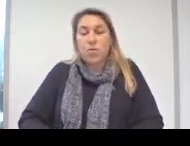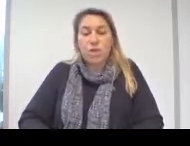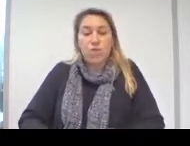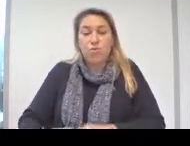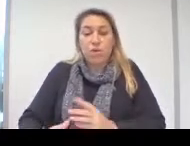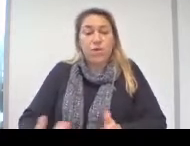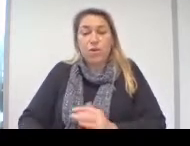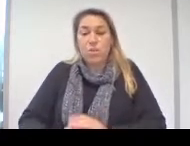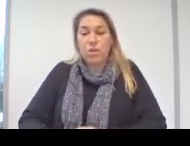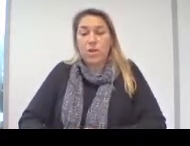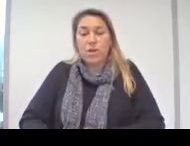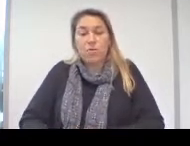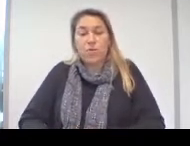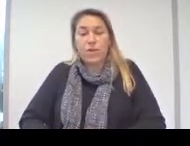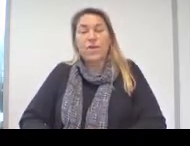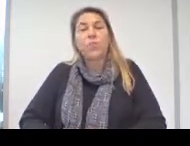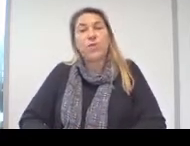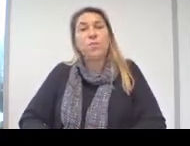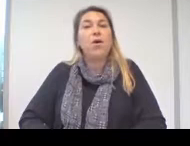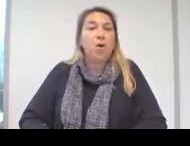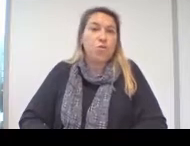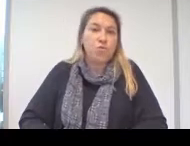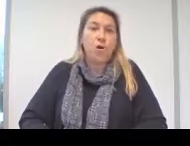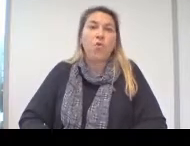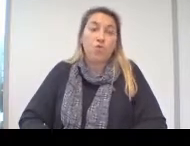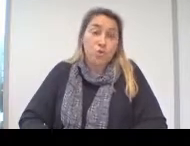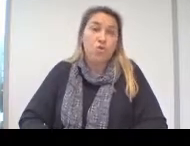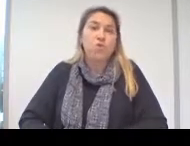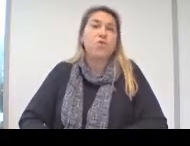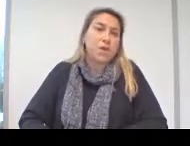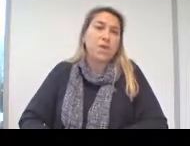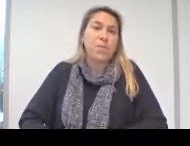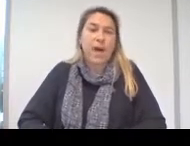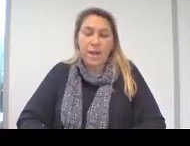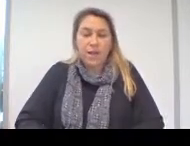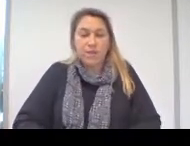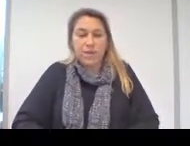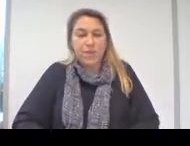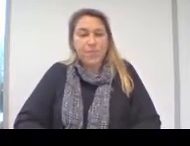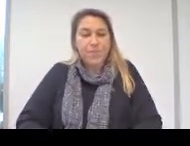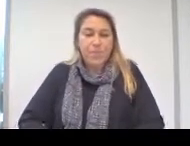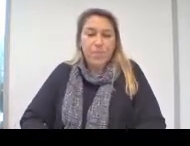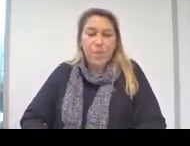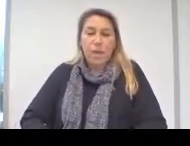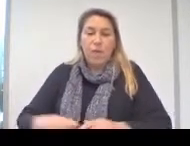territoires et aussi sur les financements, les aides financières possibles, entre autres choses. Donc n'hésitez pas à aller les